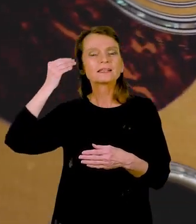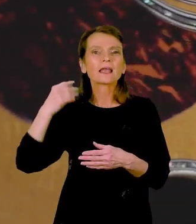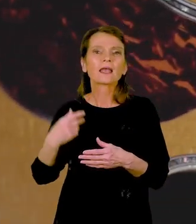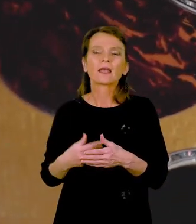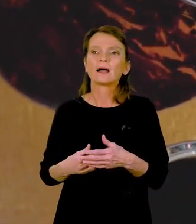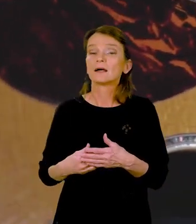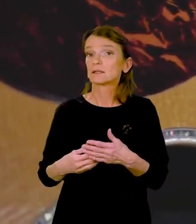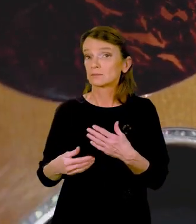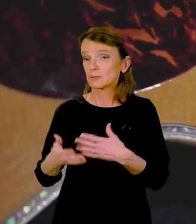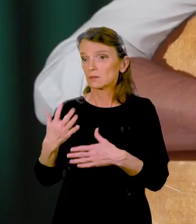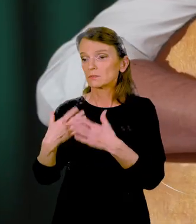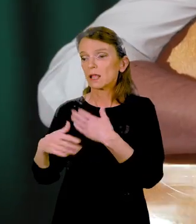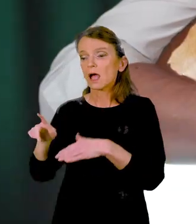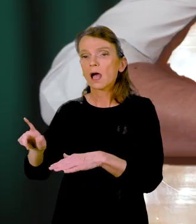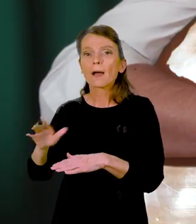spomine